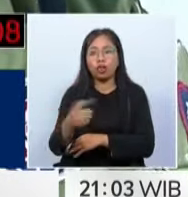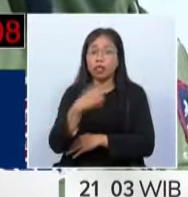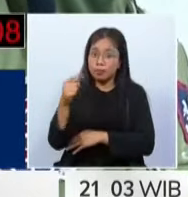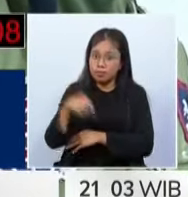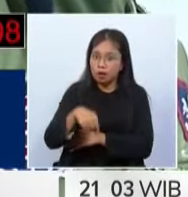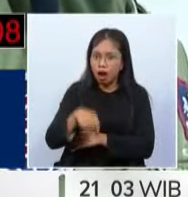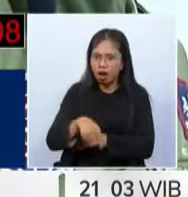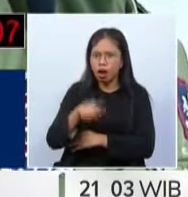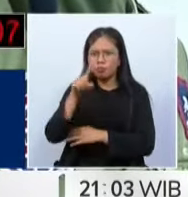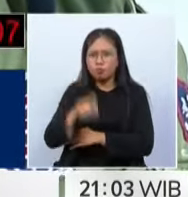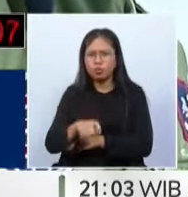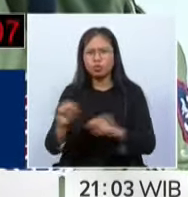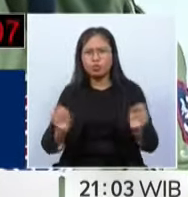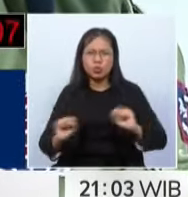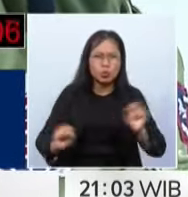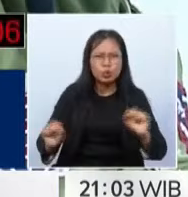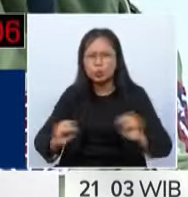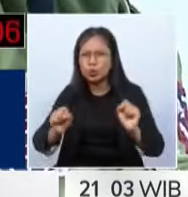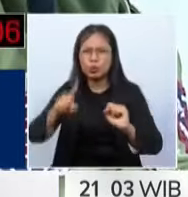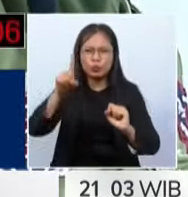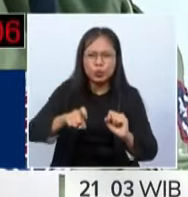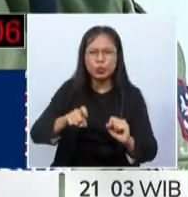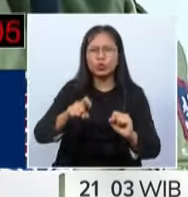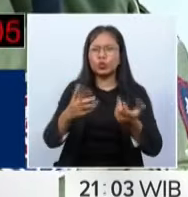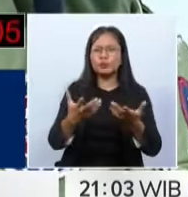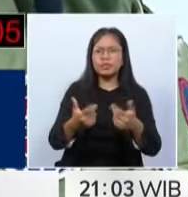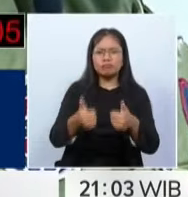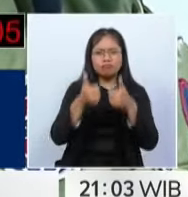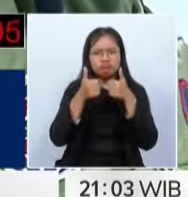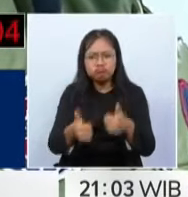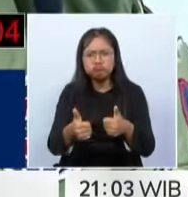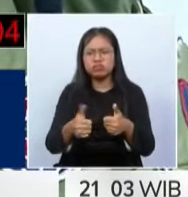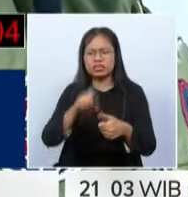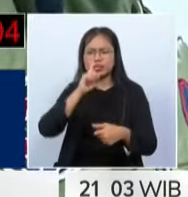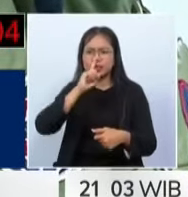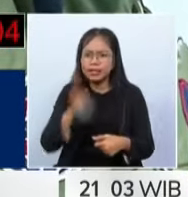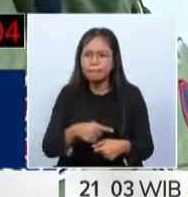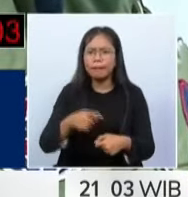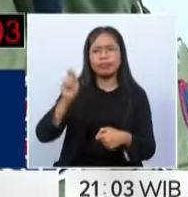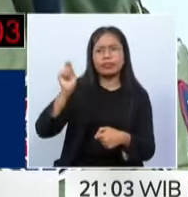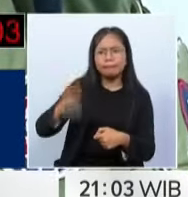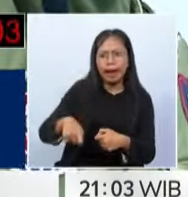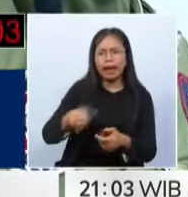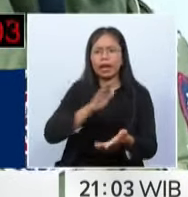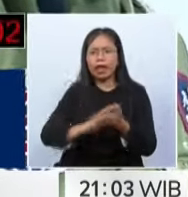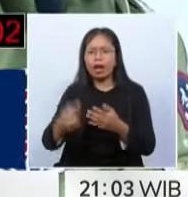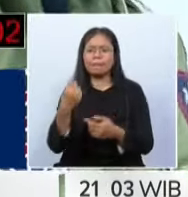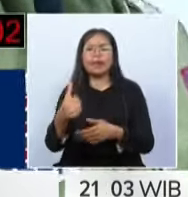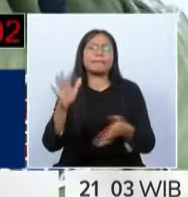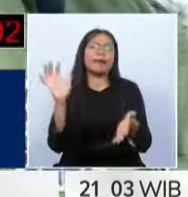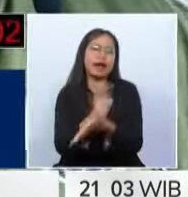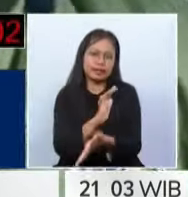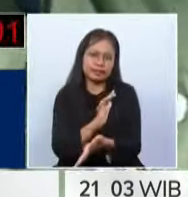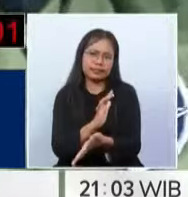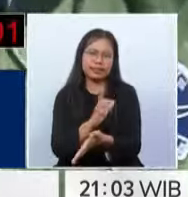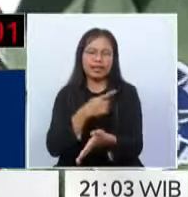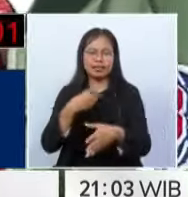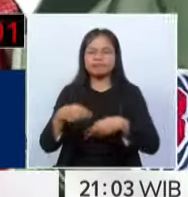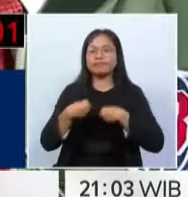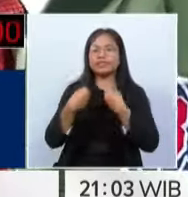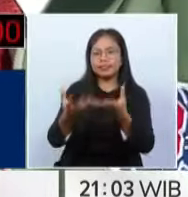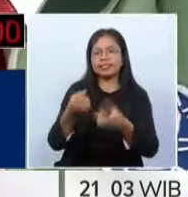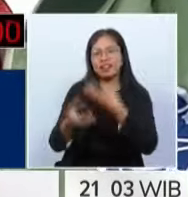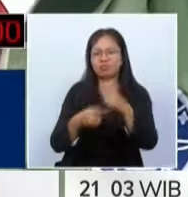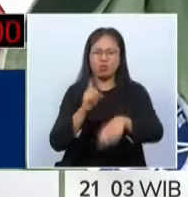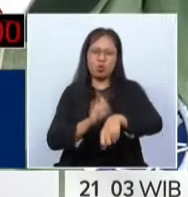Det kita perlu kemampuan itu maksudnya latar belakang jadi saya kira itu yang bisa saya jelaskan Tapi waktu